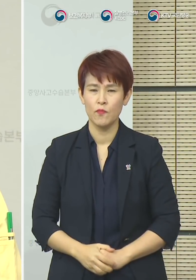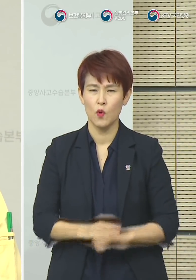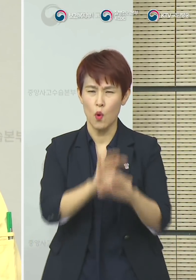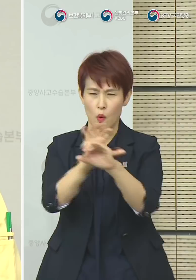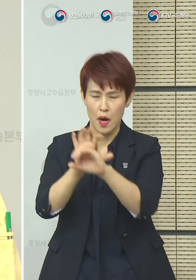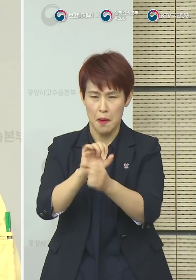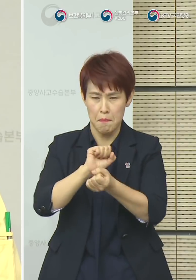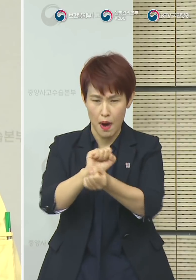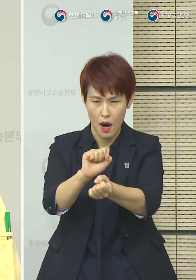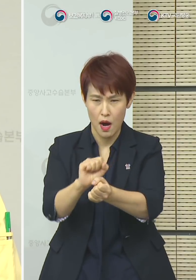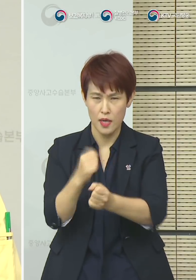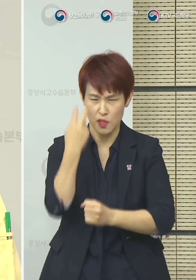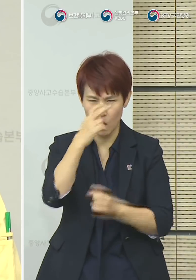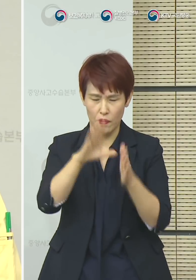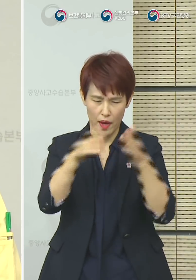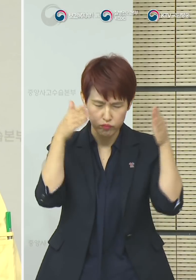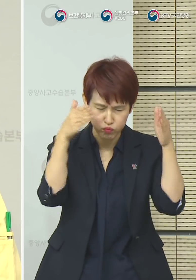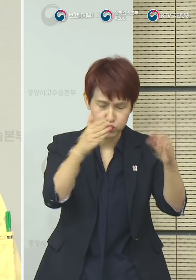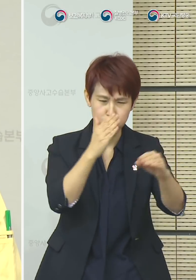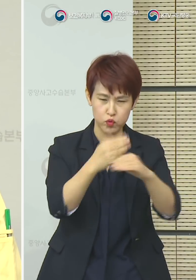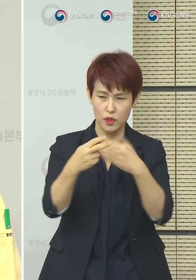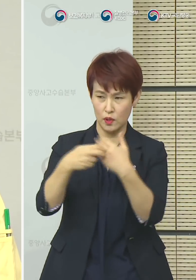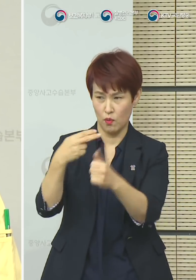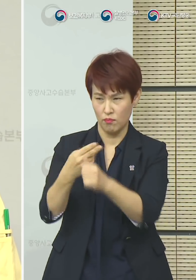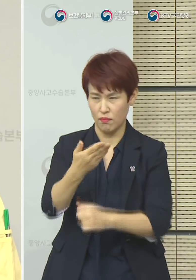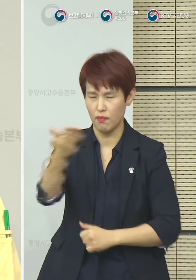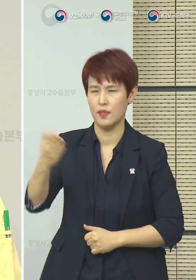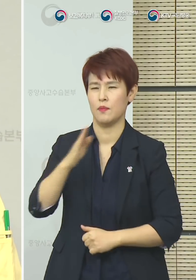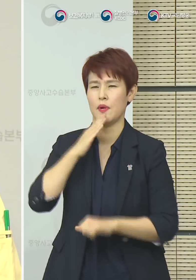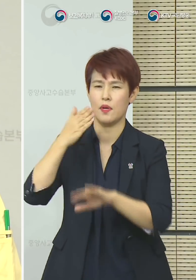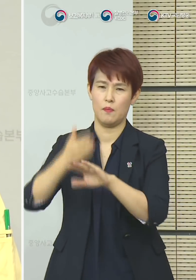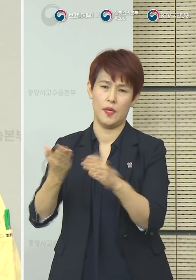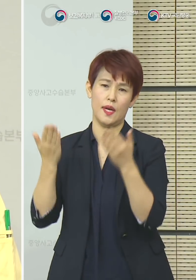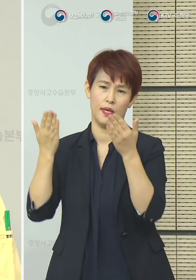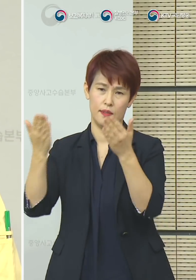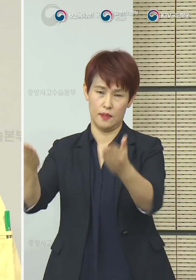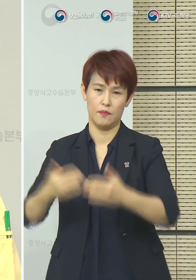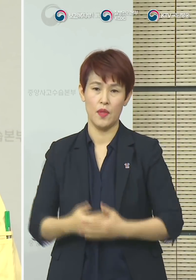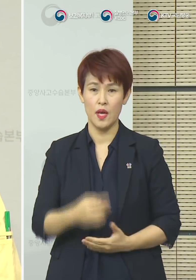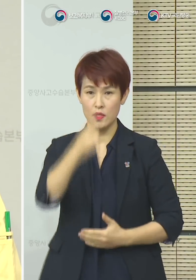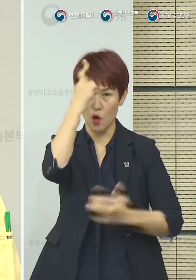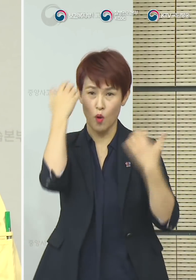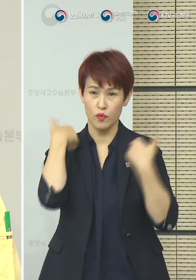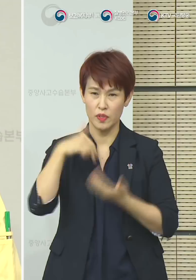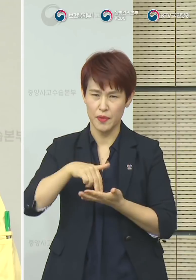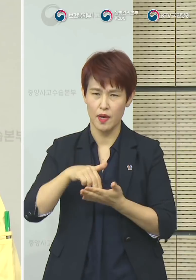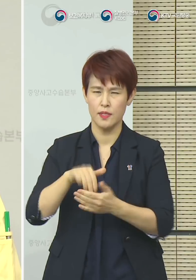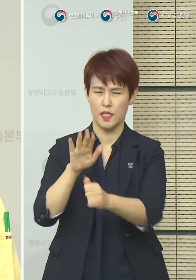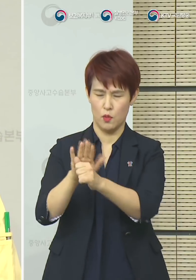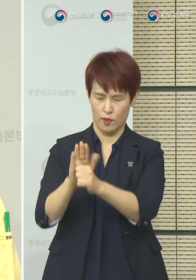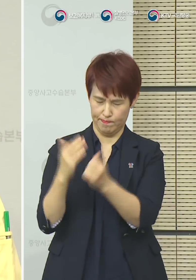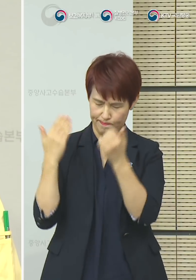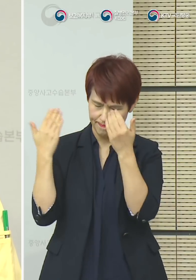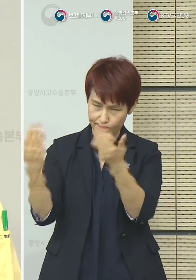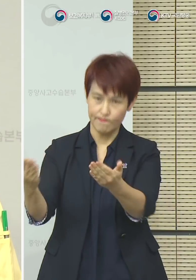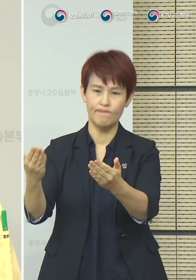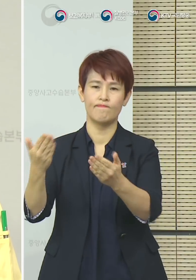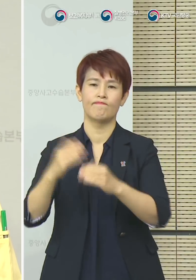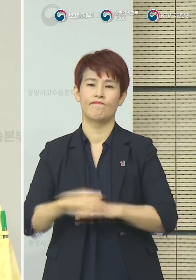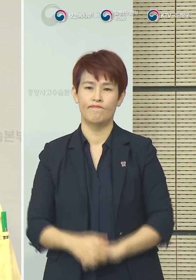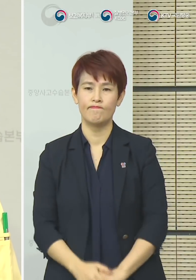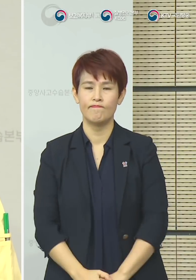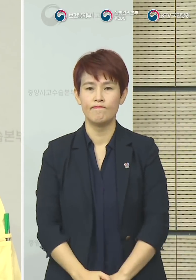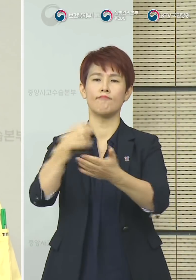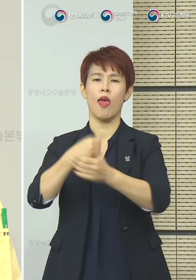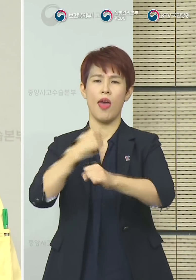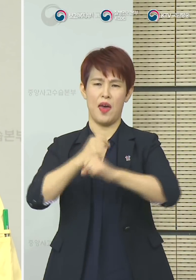코로나19 진료에 여념이 없는 의료인들에게 다시 한번 감사드리며 정부는 이를 위한 지원을 아끼지 않겠다고